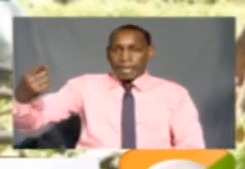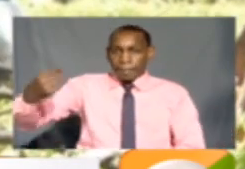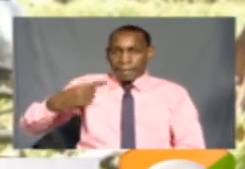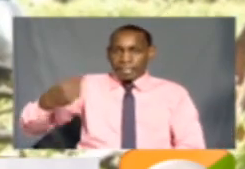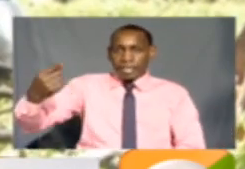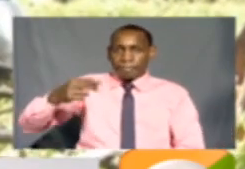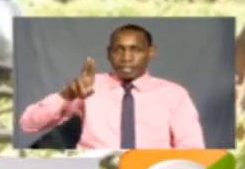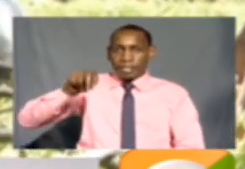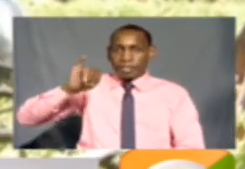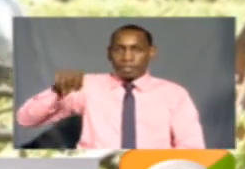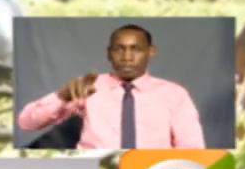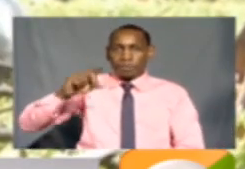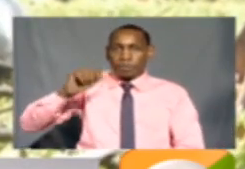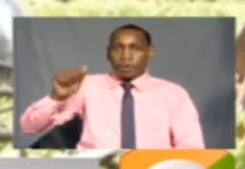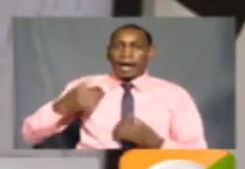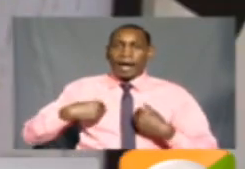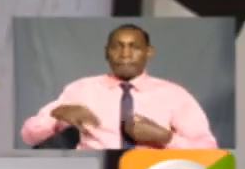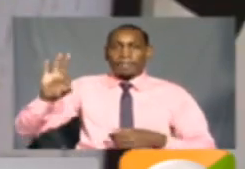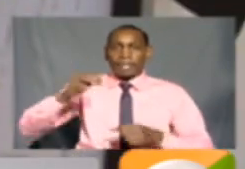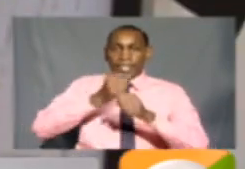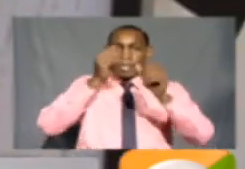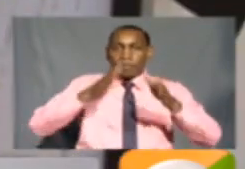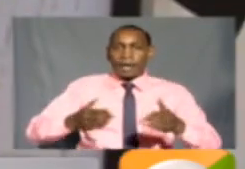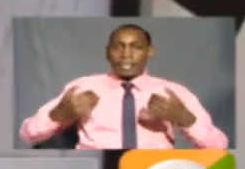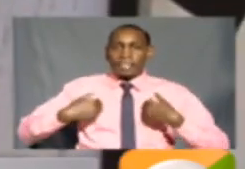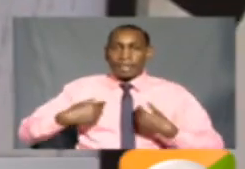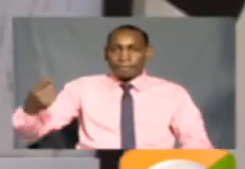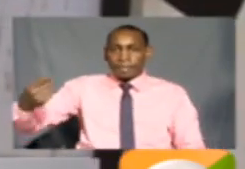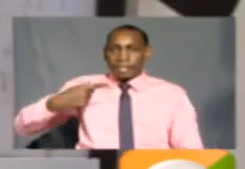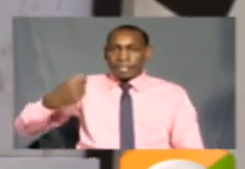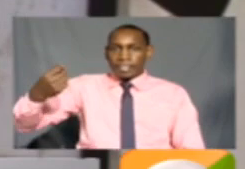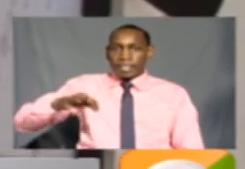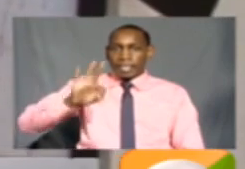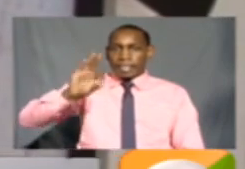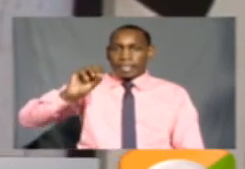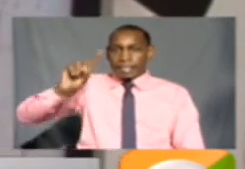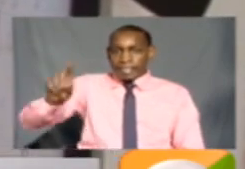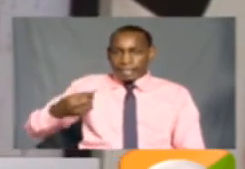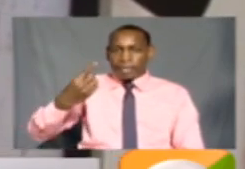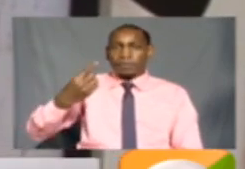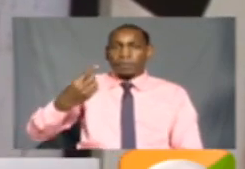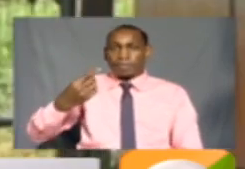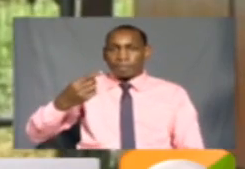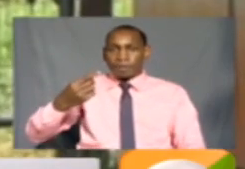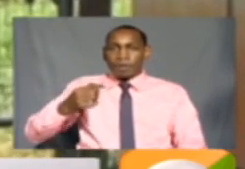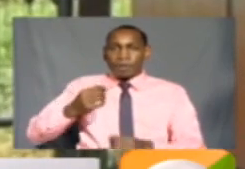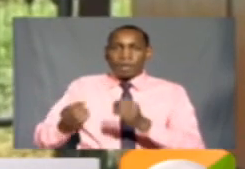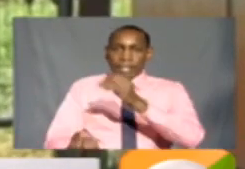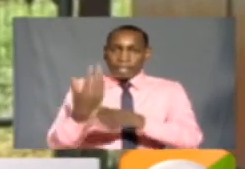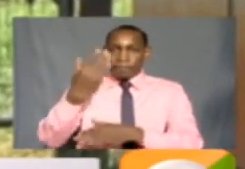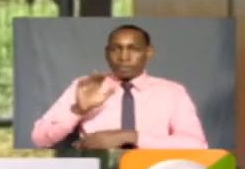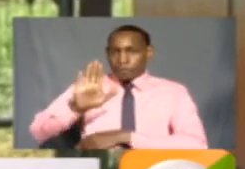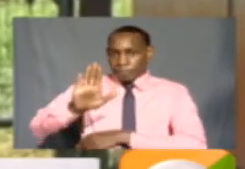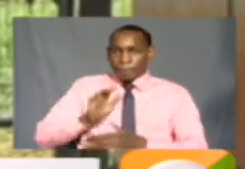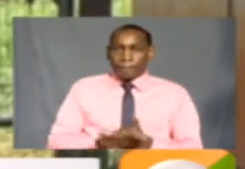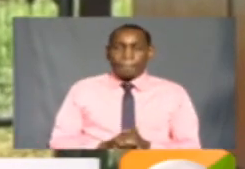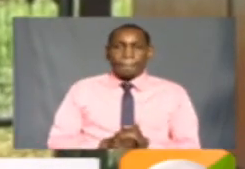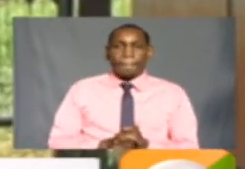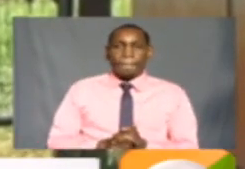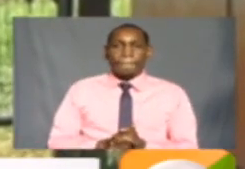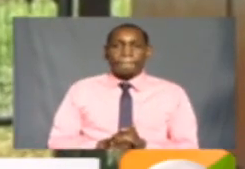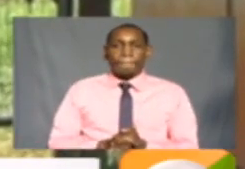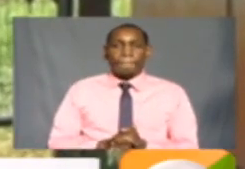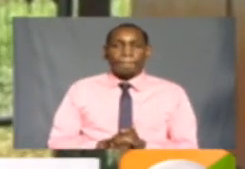Njuguna aliye na wafanyikazi watatu hupata mapato ya 1030 kutokana na uvumbuzi wake.